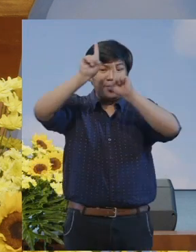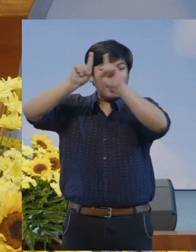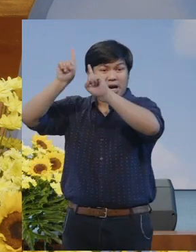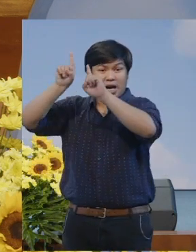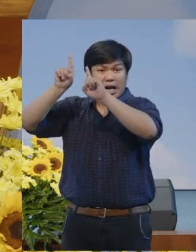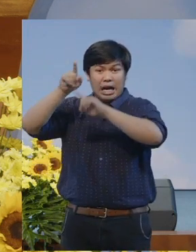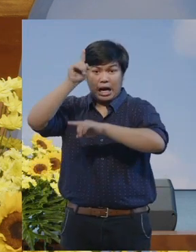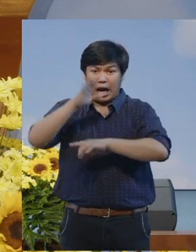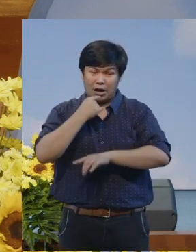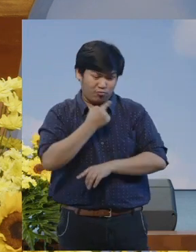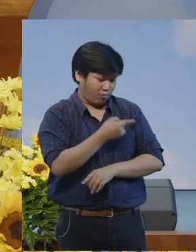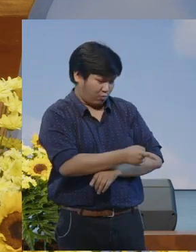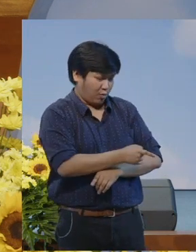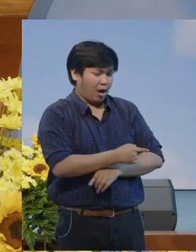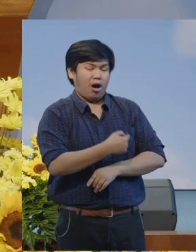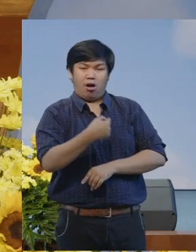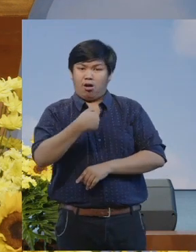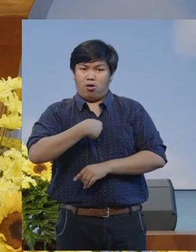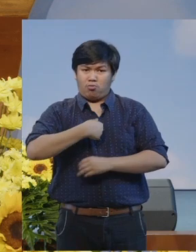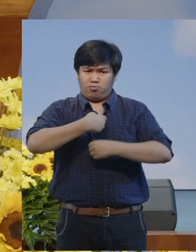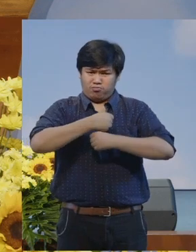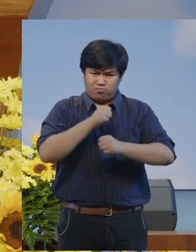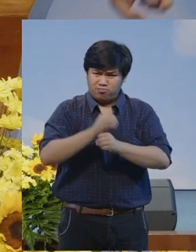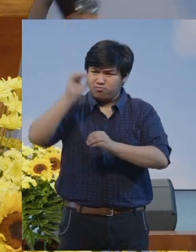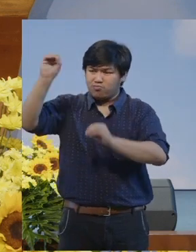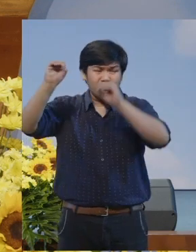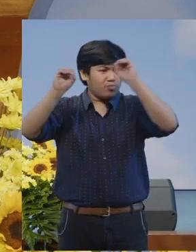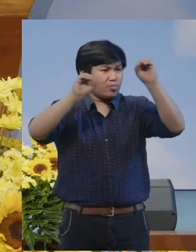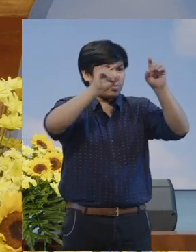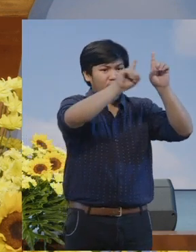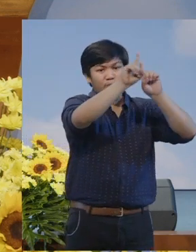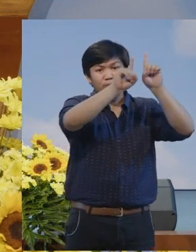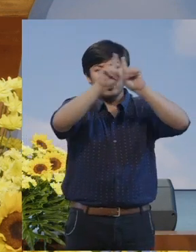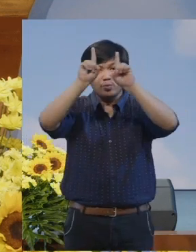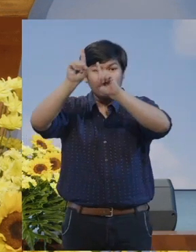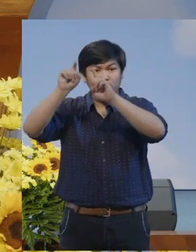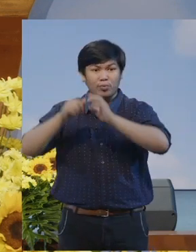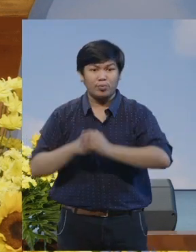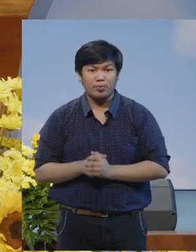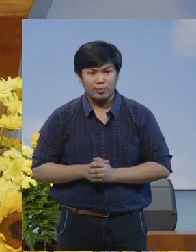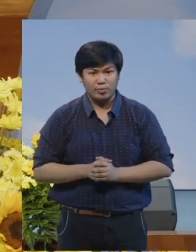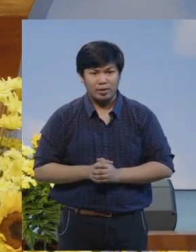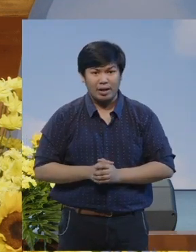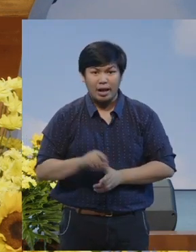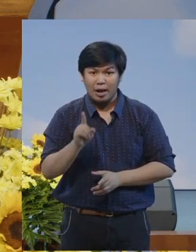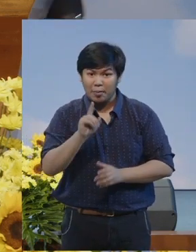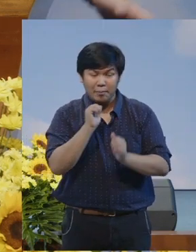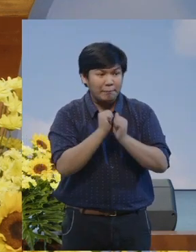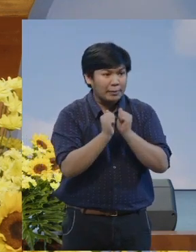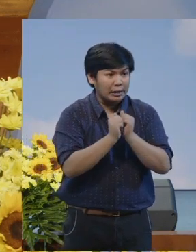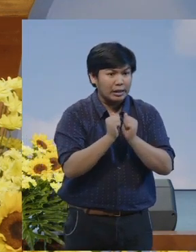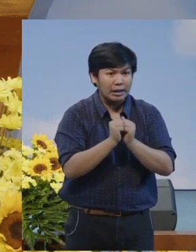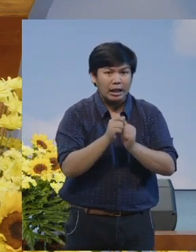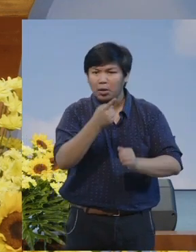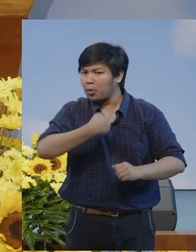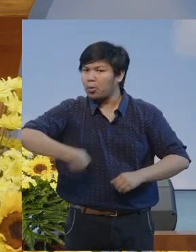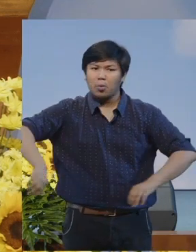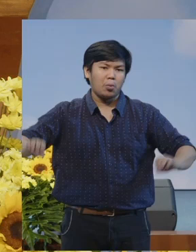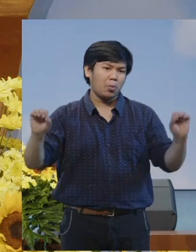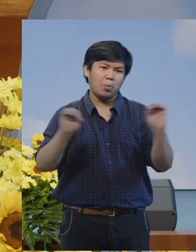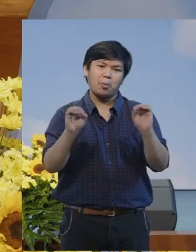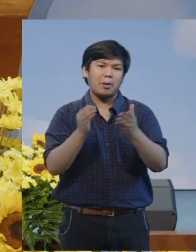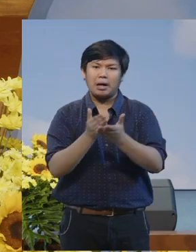sila sa kanilang mga lugar? Anong sagot doon? Wala. Hindi po. Wala po tayong